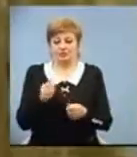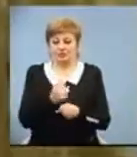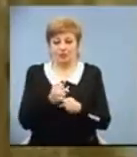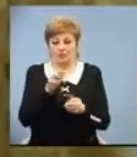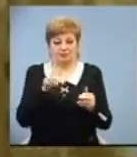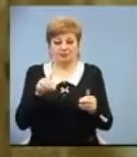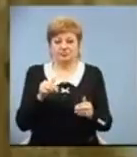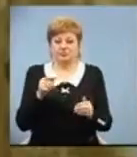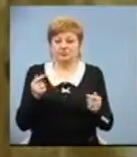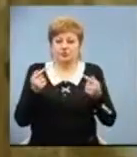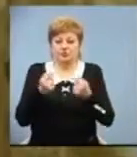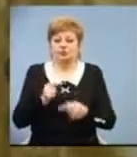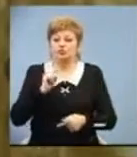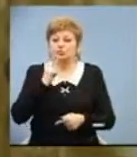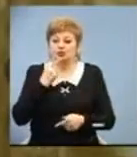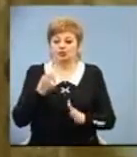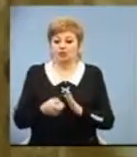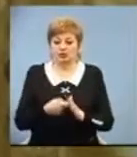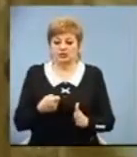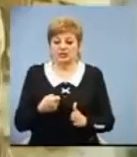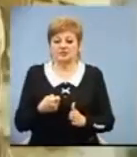матеріали. Невозможно угадати.